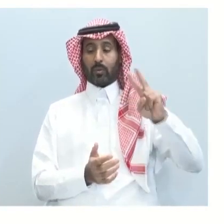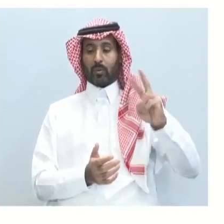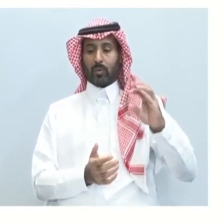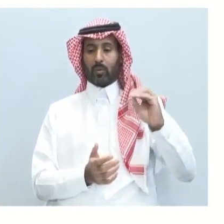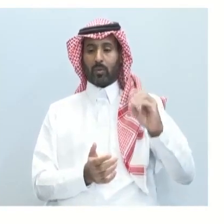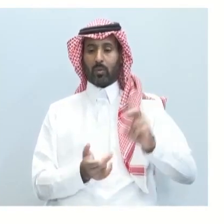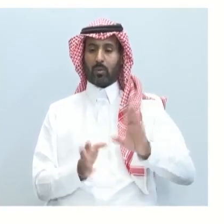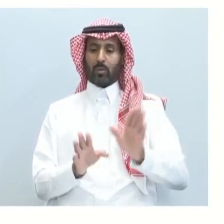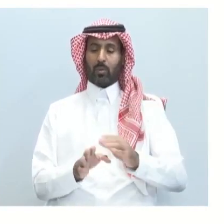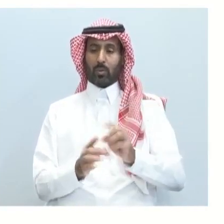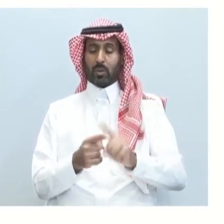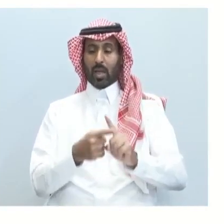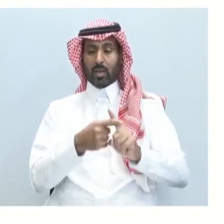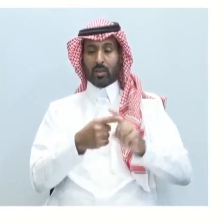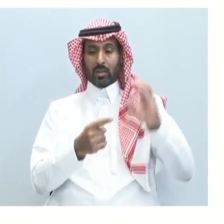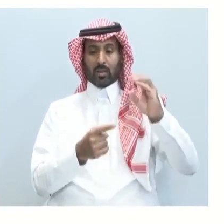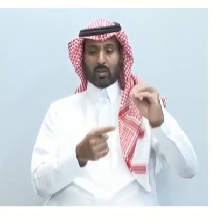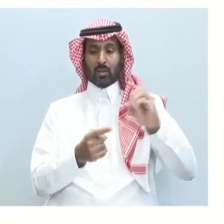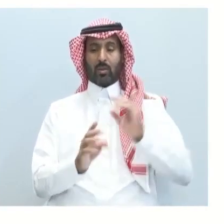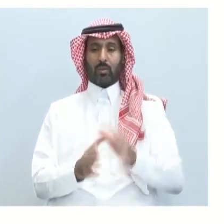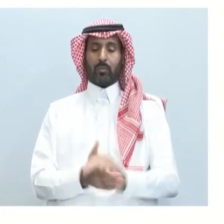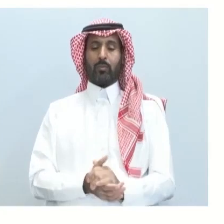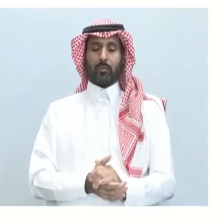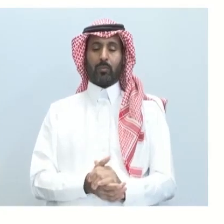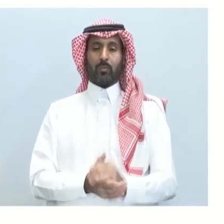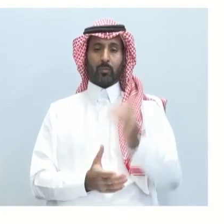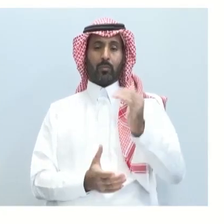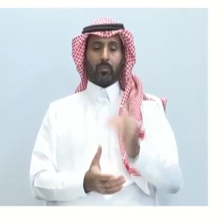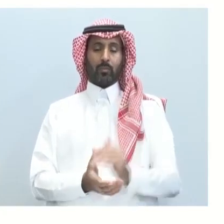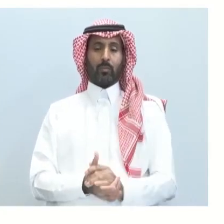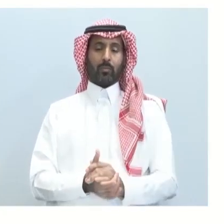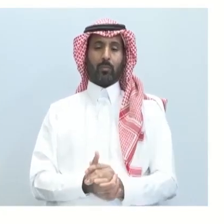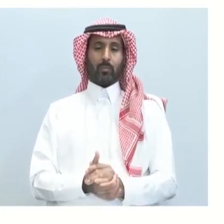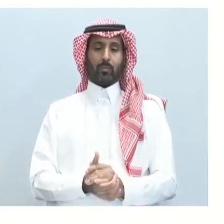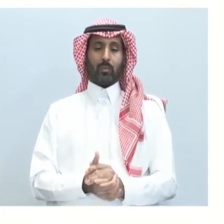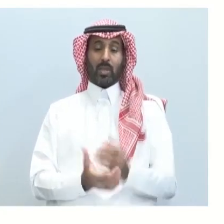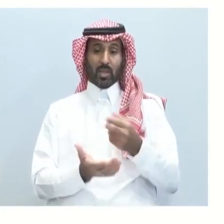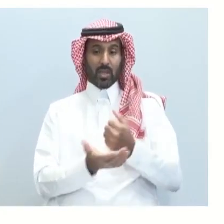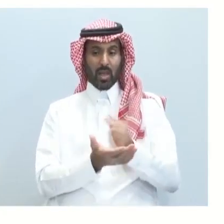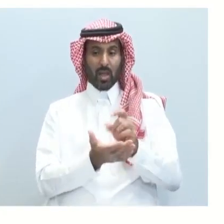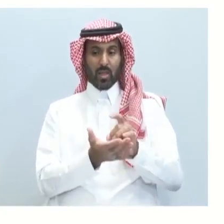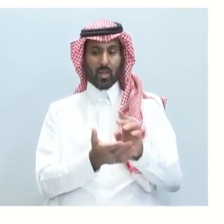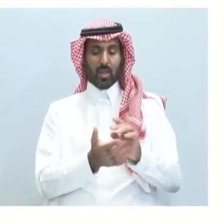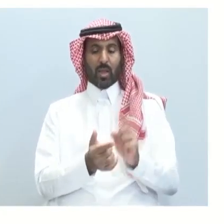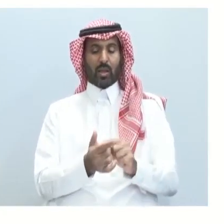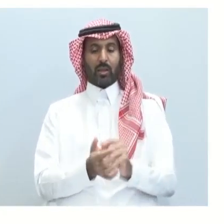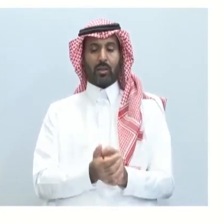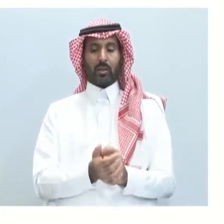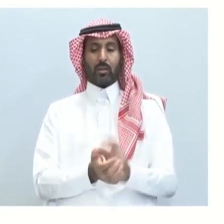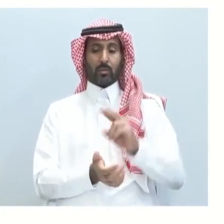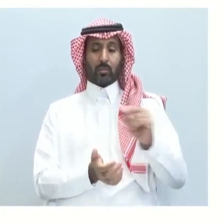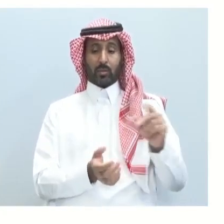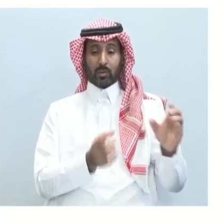زي ما هو طيب بعد ذلك الخطوه اللي بعدها نحاول نحذف الايونات المتشابهه